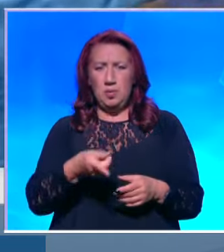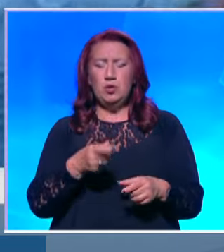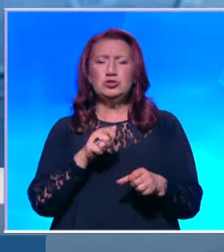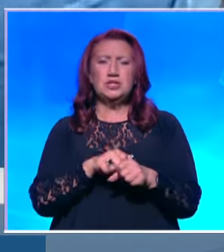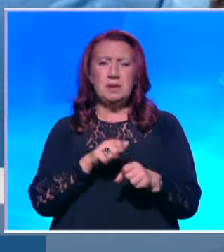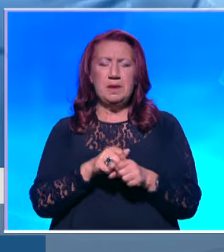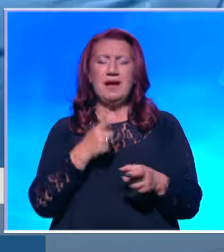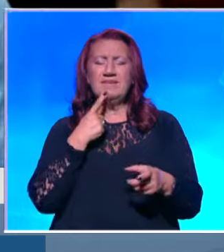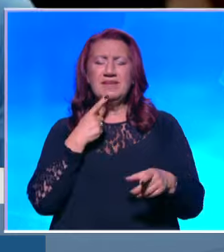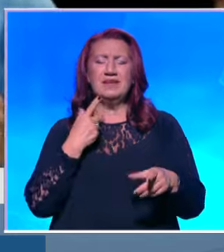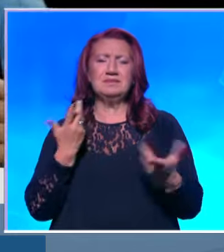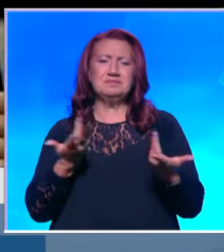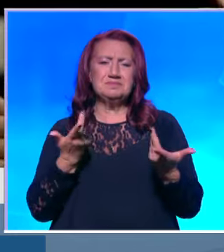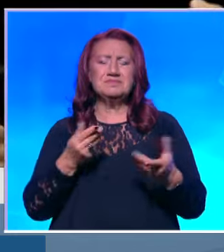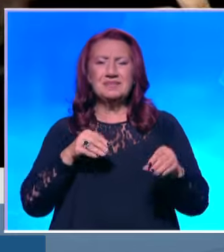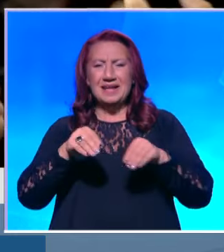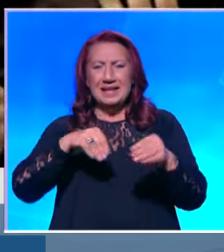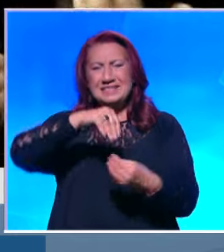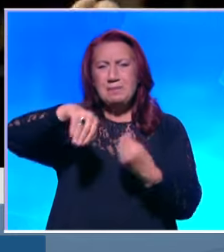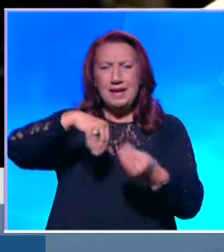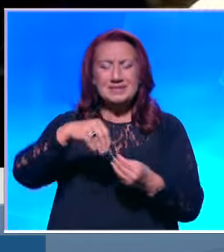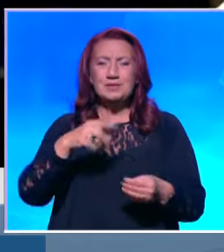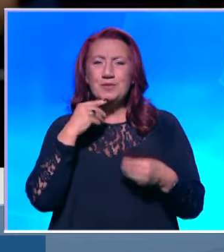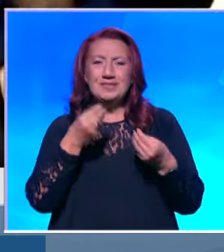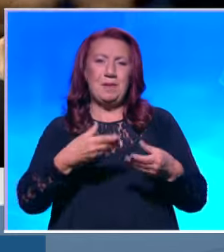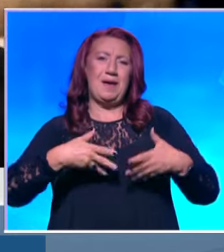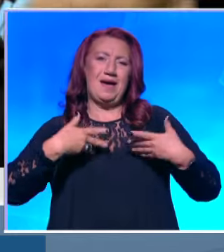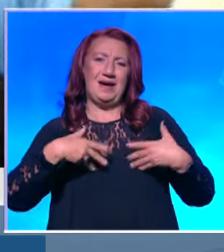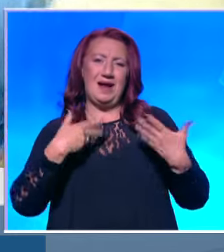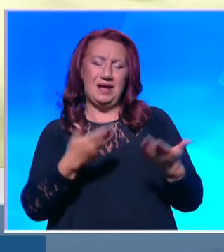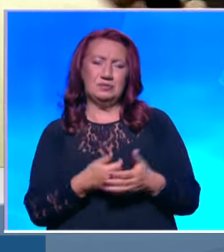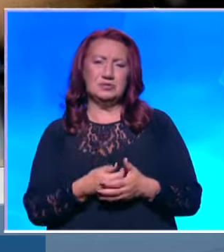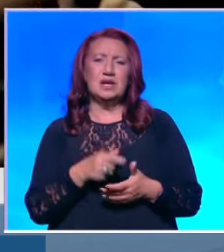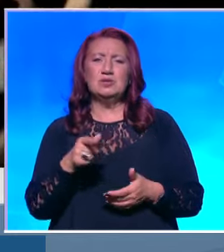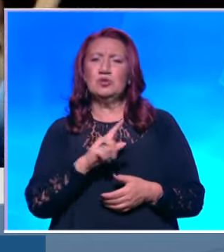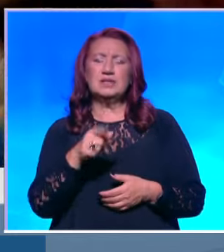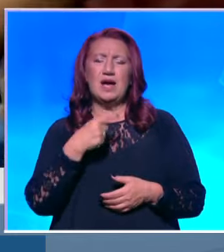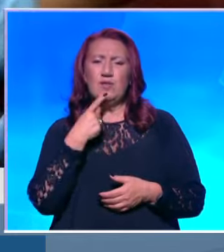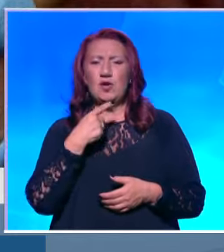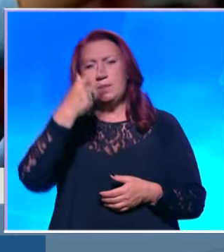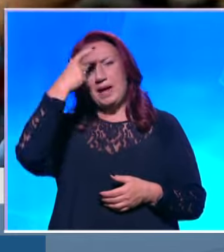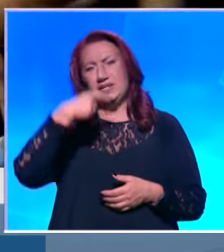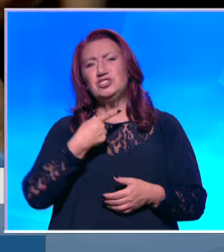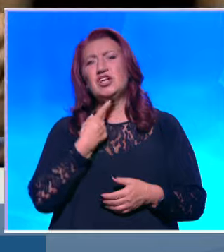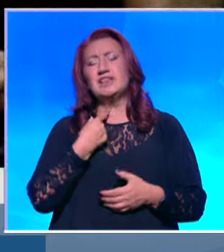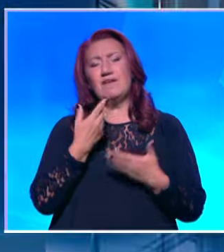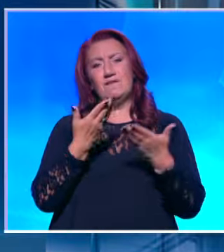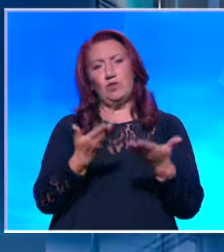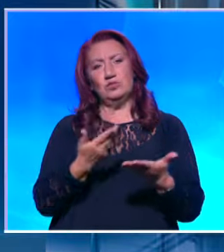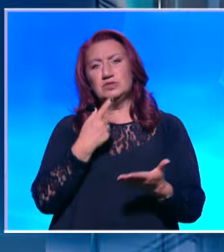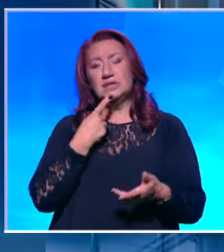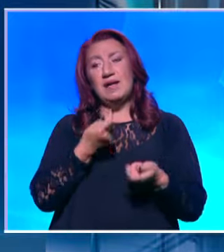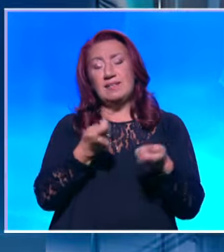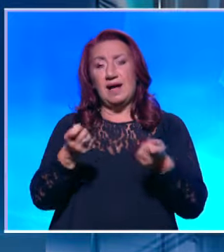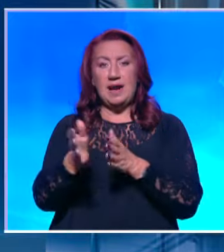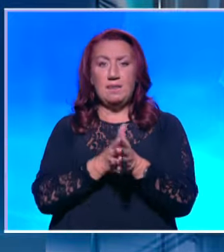ремикс но да зарадваме госта си тука не говорим за личния вкус да го наложим на на на на хората в